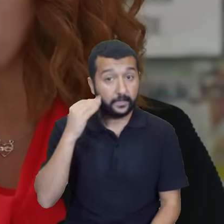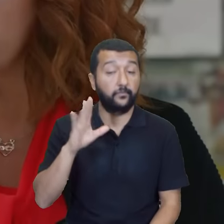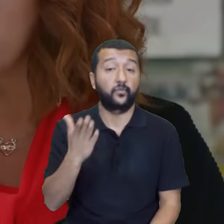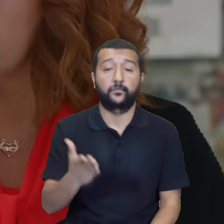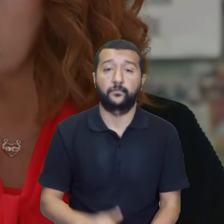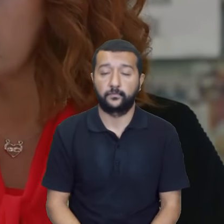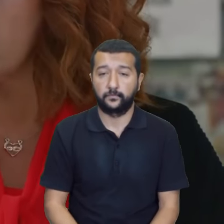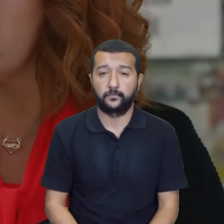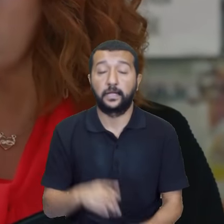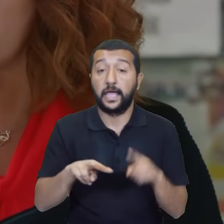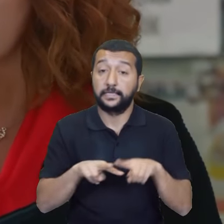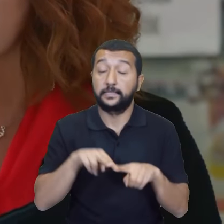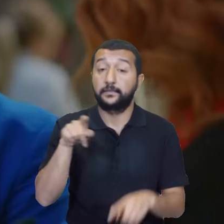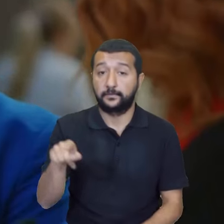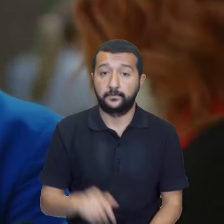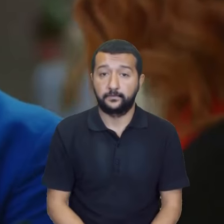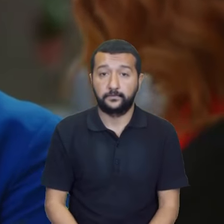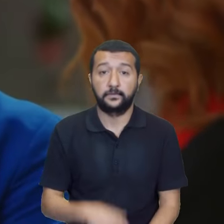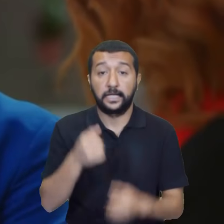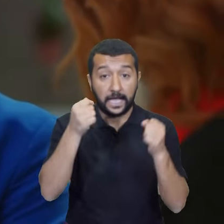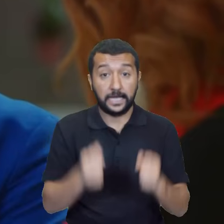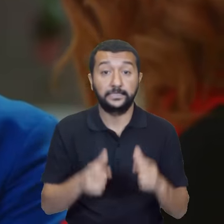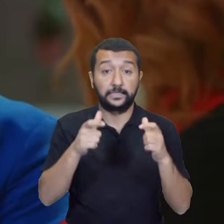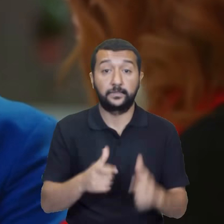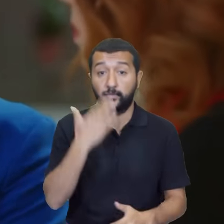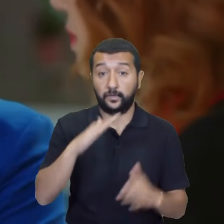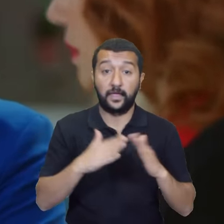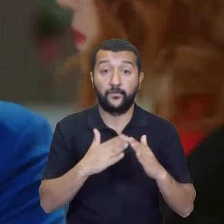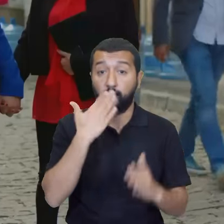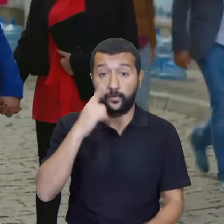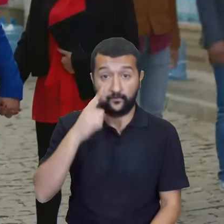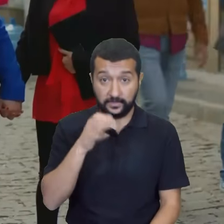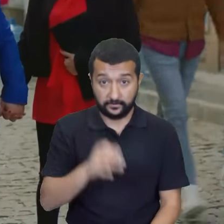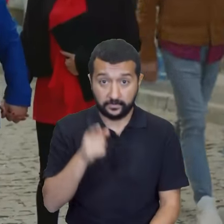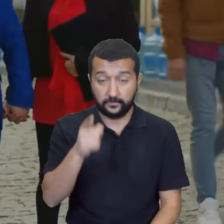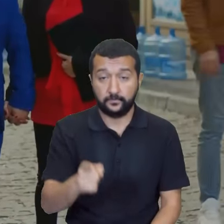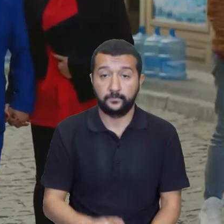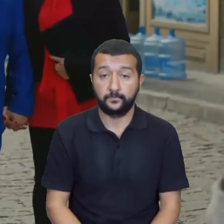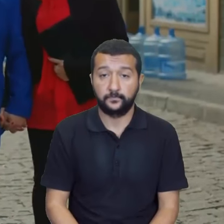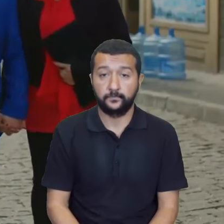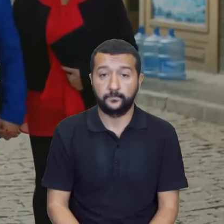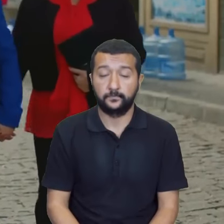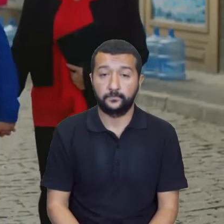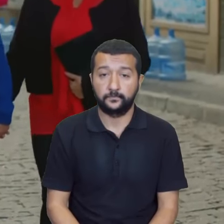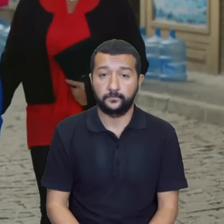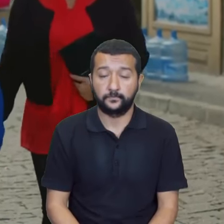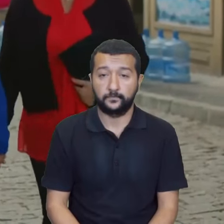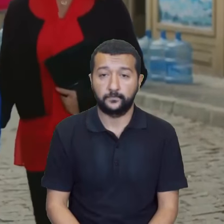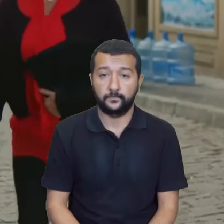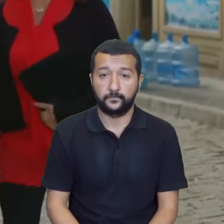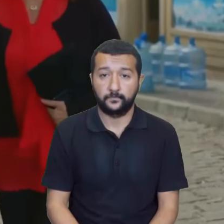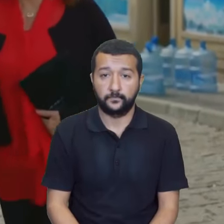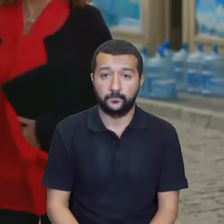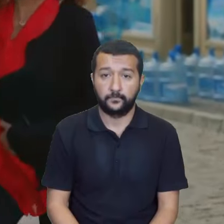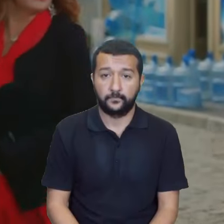ki. Ayşen. Hı. Kalacak yerimiz yok, evimiz yok. Farkındasın değil mi? El ele karşı kaldırıma